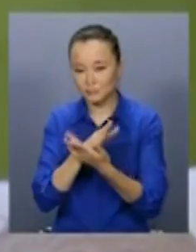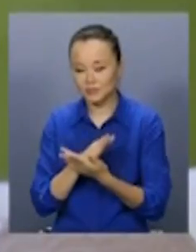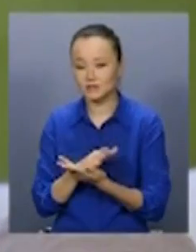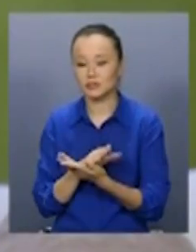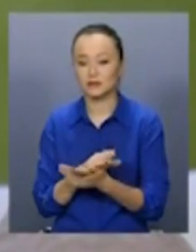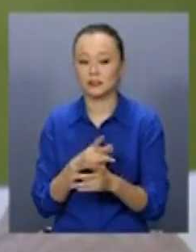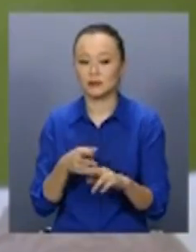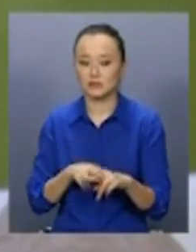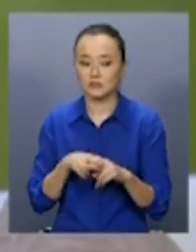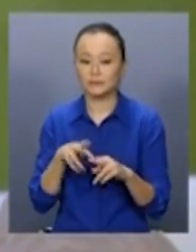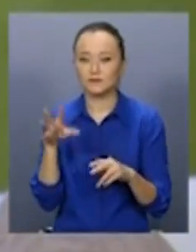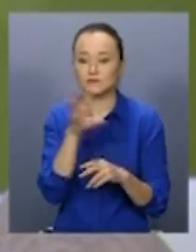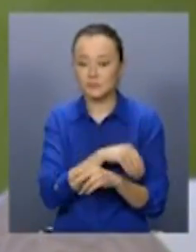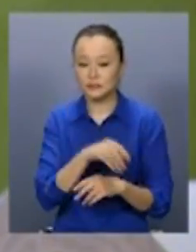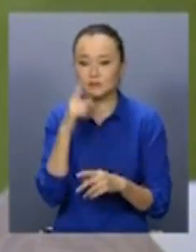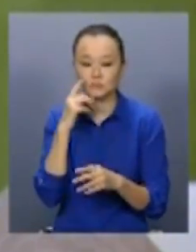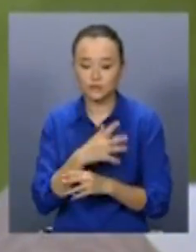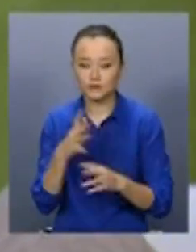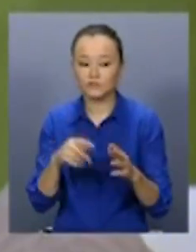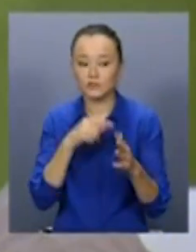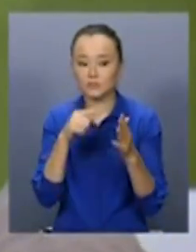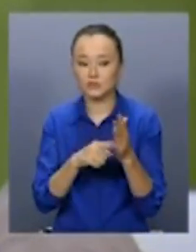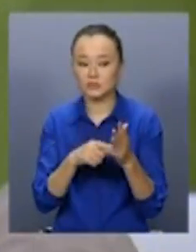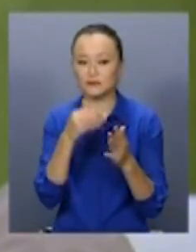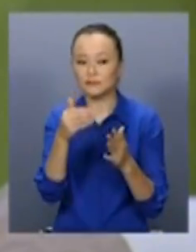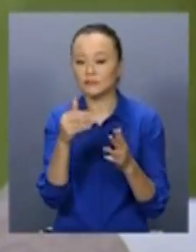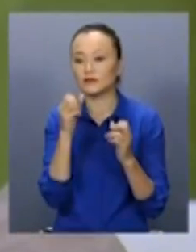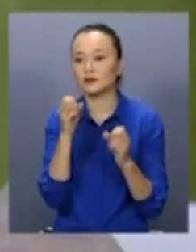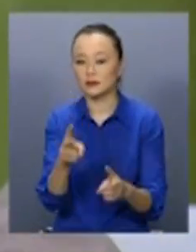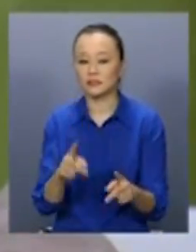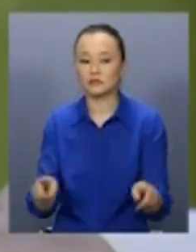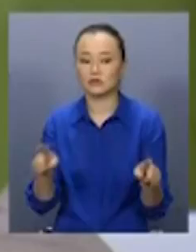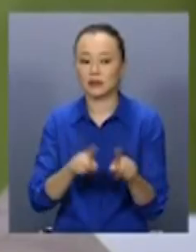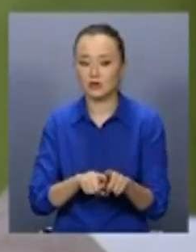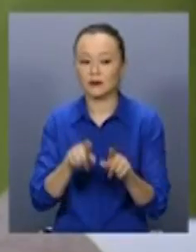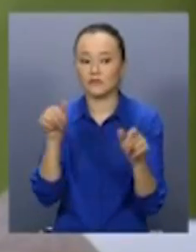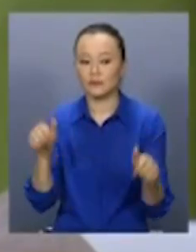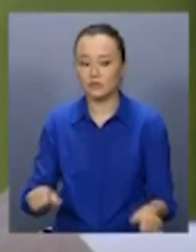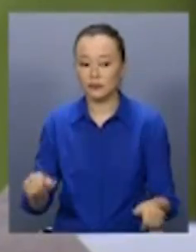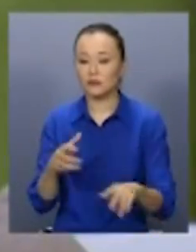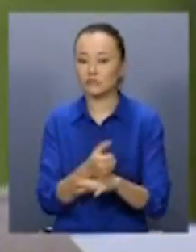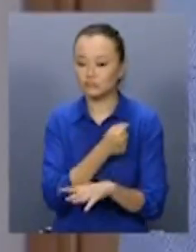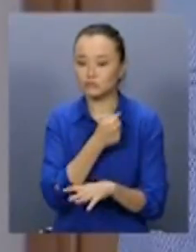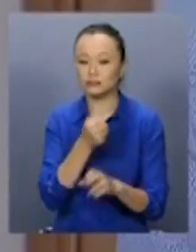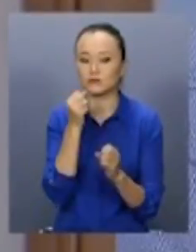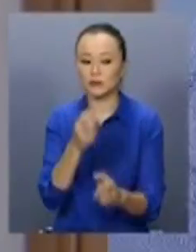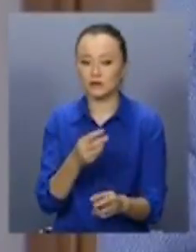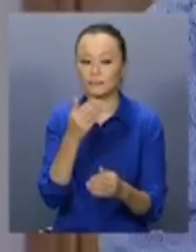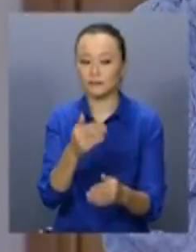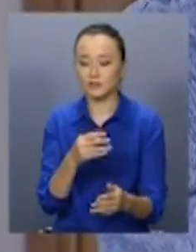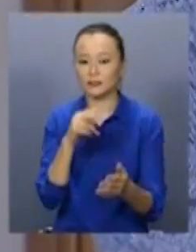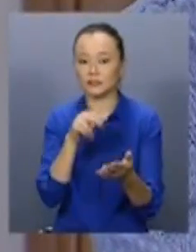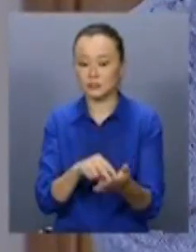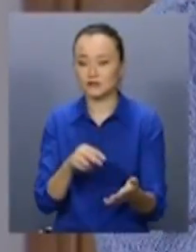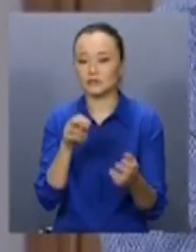Енді барлығы жаңағы көп несе сұрақтары, сіз қалай осындай жаңағы фигураға жеттіңіз, сіз қалай осындай болдыңыз. Дене